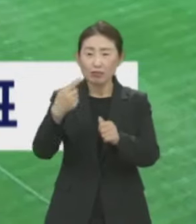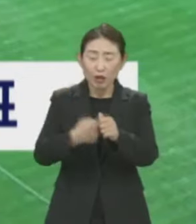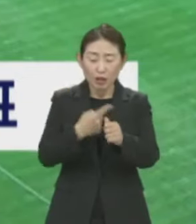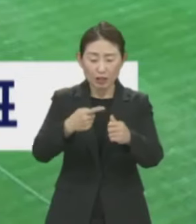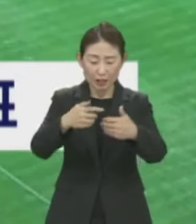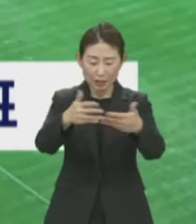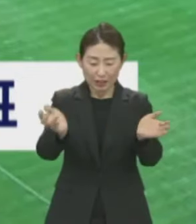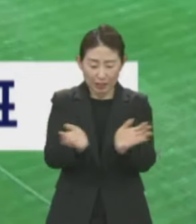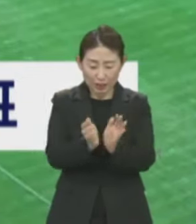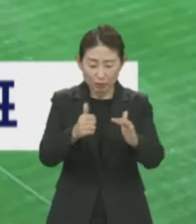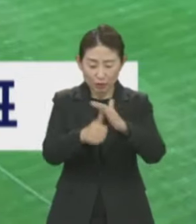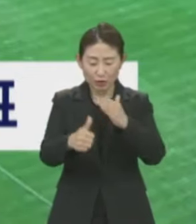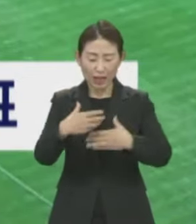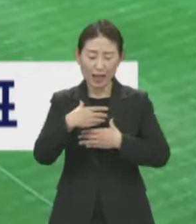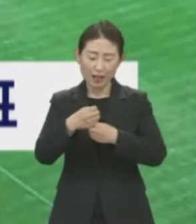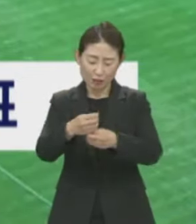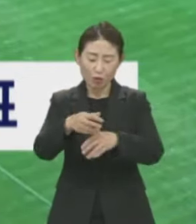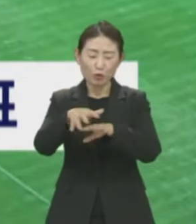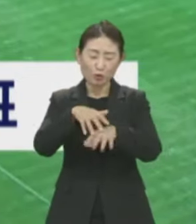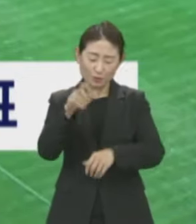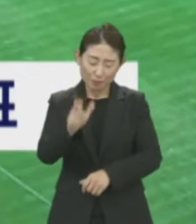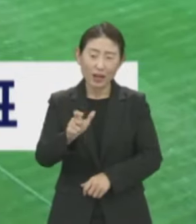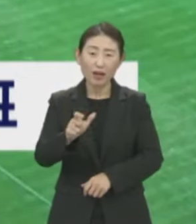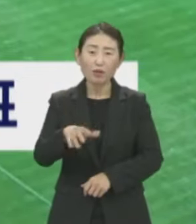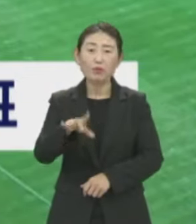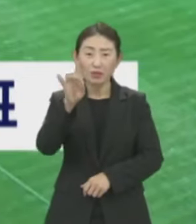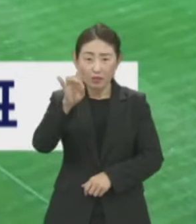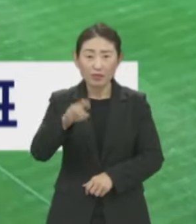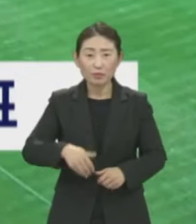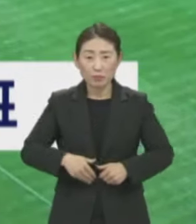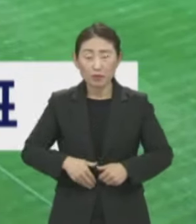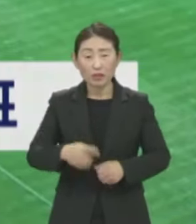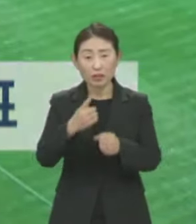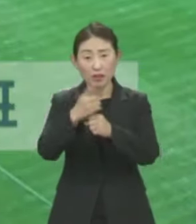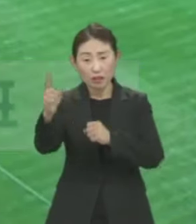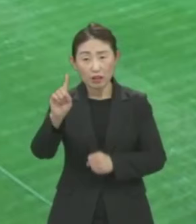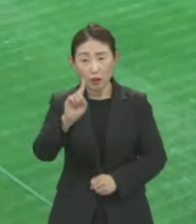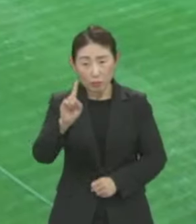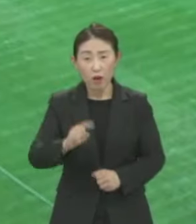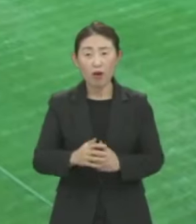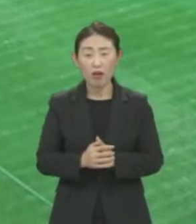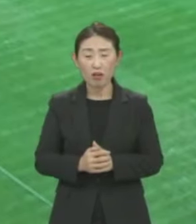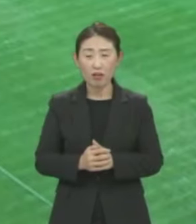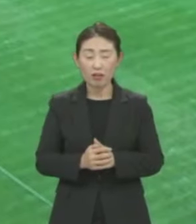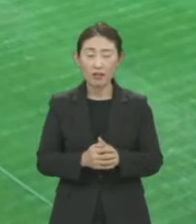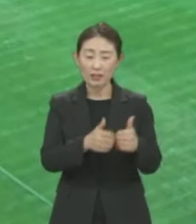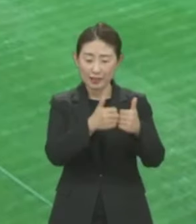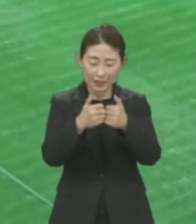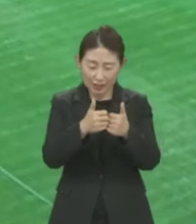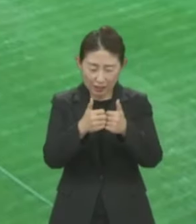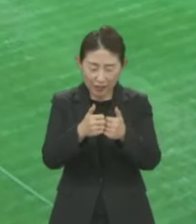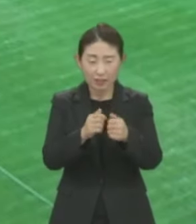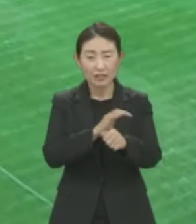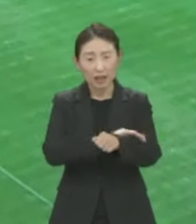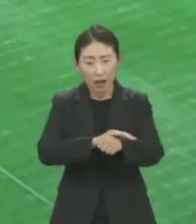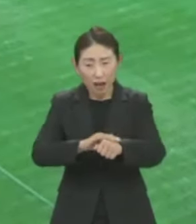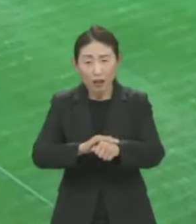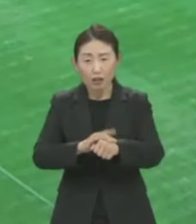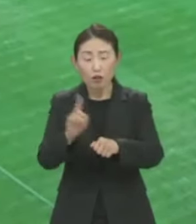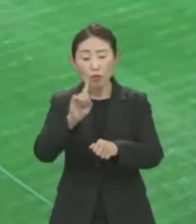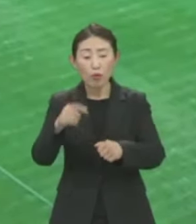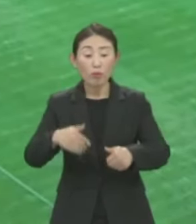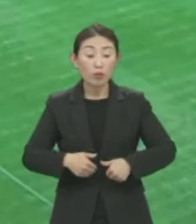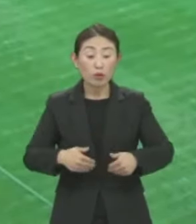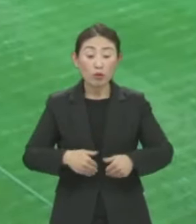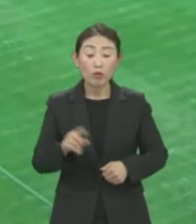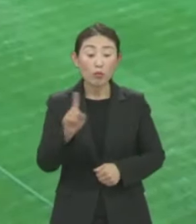안정화가 가장 중요한 시점인 것 같고요. 그래서 내년에는 그 구단이랑 잘 상의해서 우리가 좀 필요한